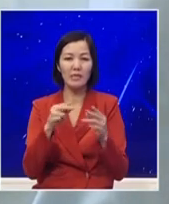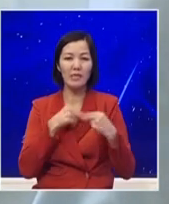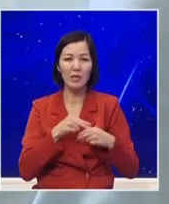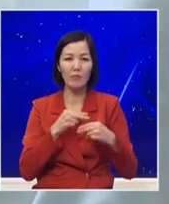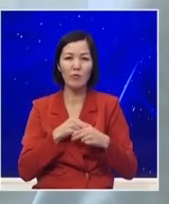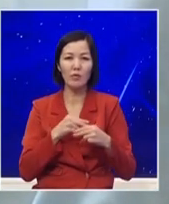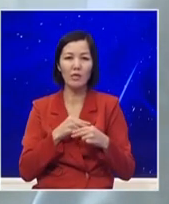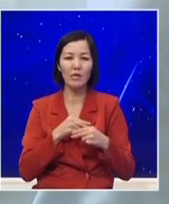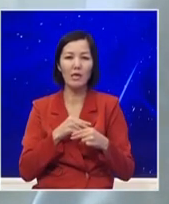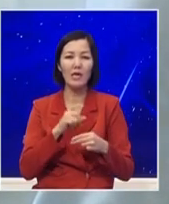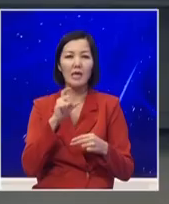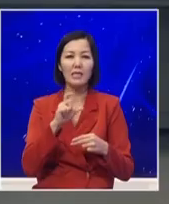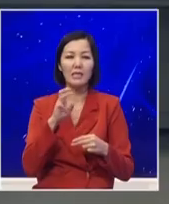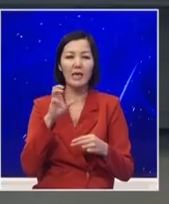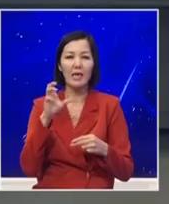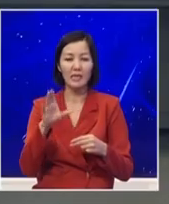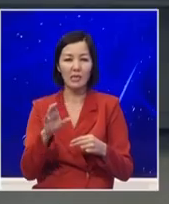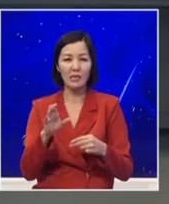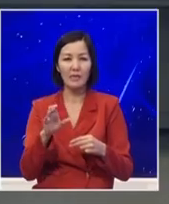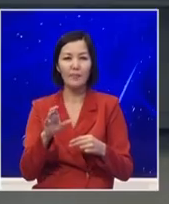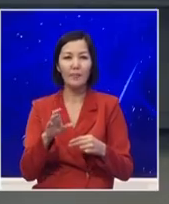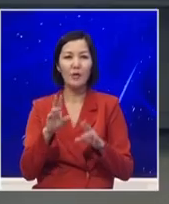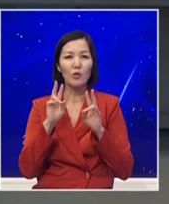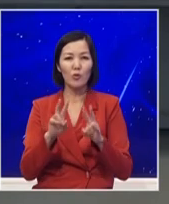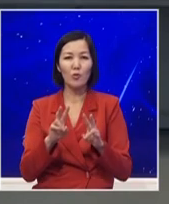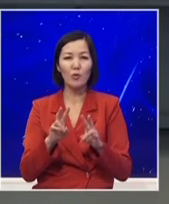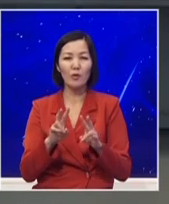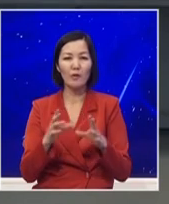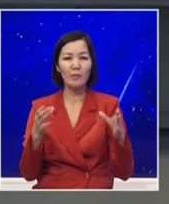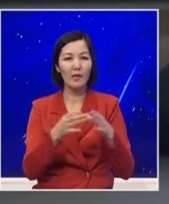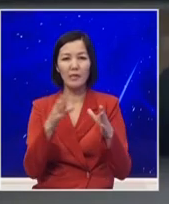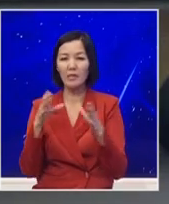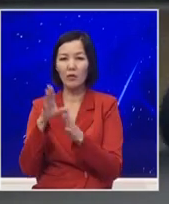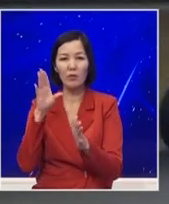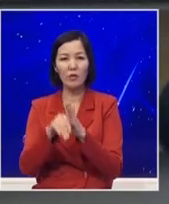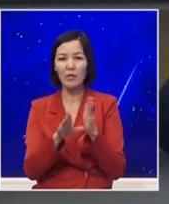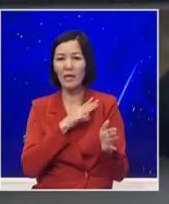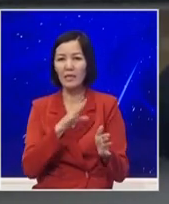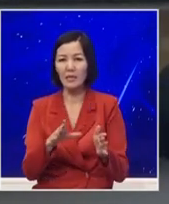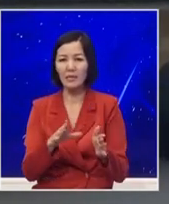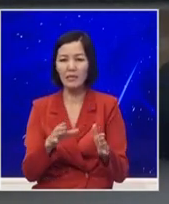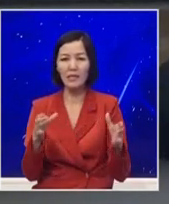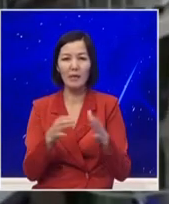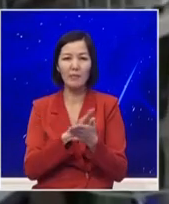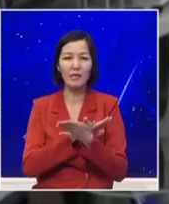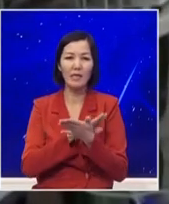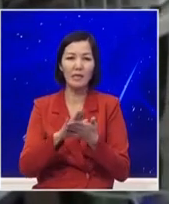и сотрудники санэпидслужбы. Ни к одной из этих категорий погибший не относился.